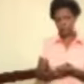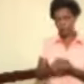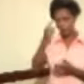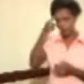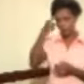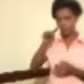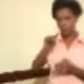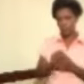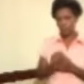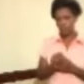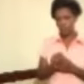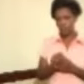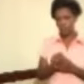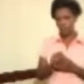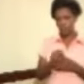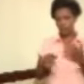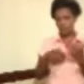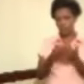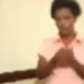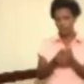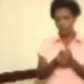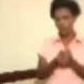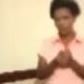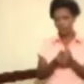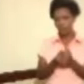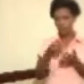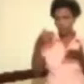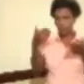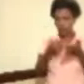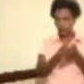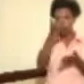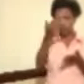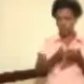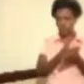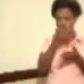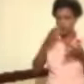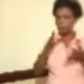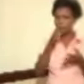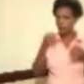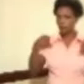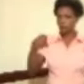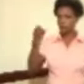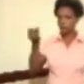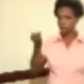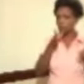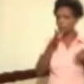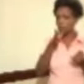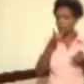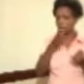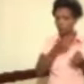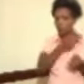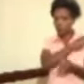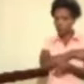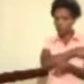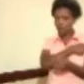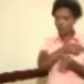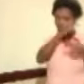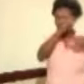me honorer nouvelle maman, de jeune maman à l'hôpital général. Et pendant ce